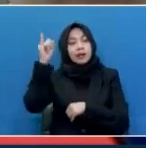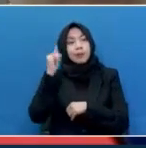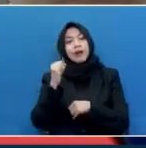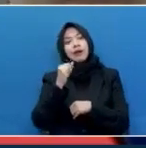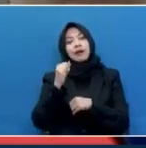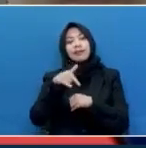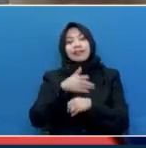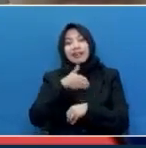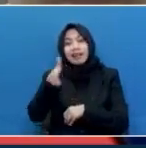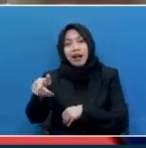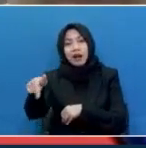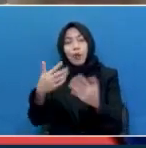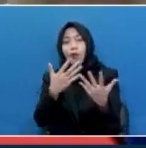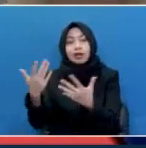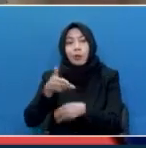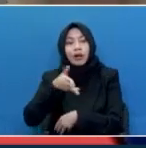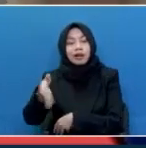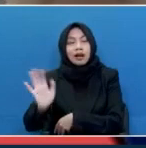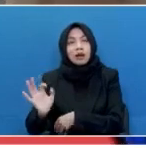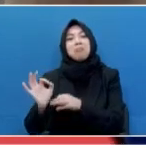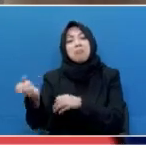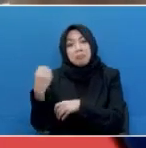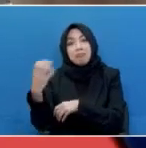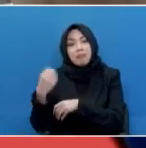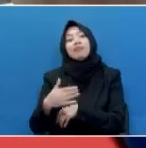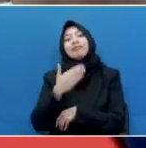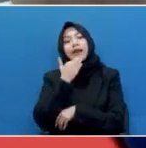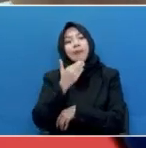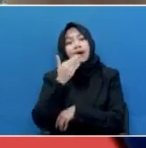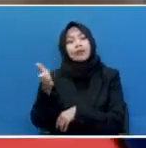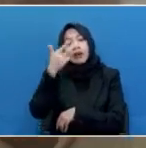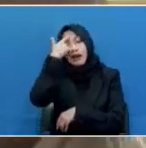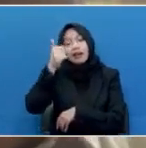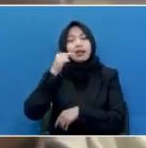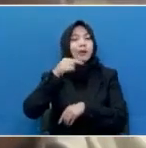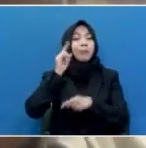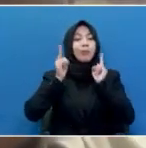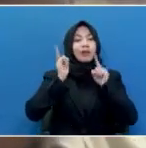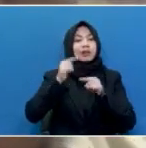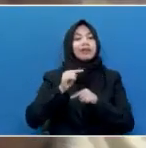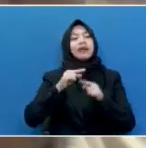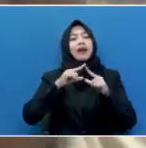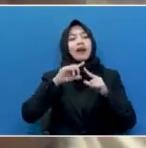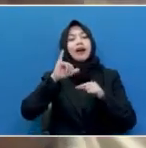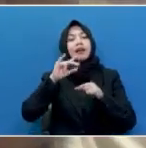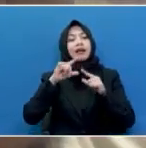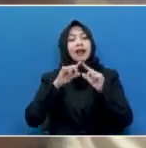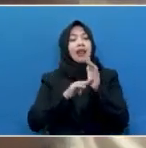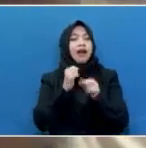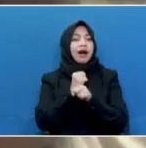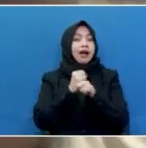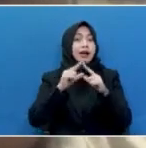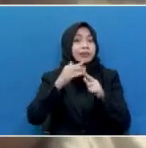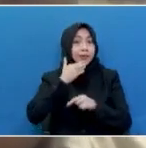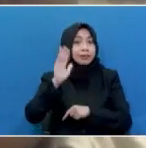keluarga di hari ulang tahun PDIP ke-51 Terima kasih pengaat politik dari Universitas alanggaang pribadi telah bergabung bersama kami di